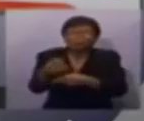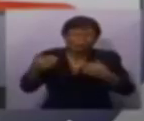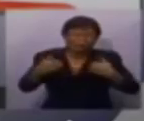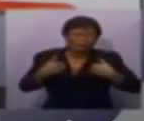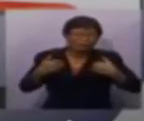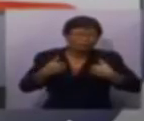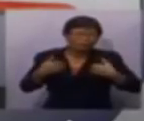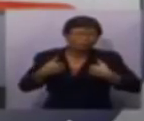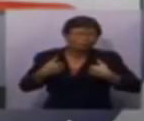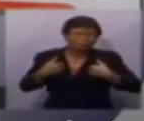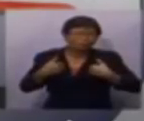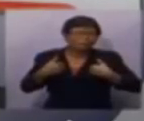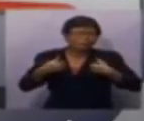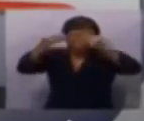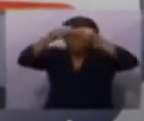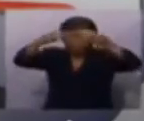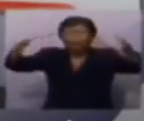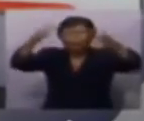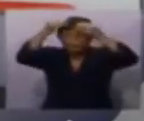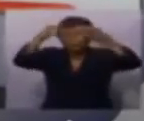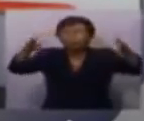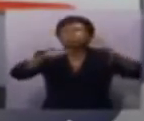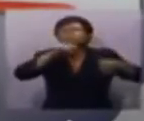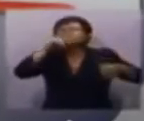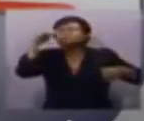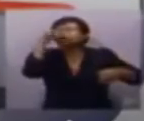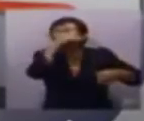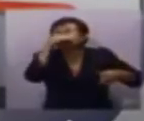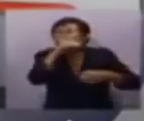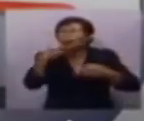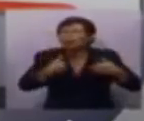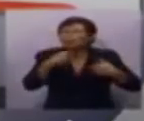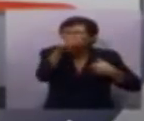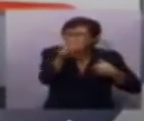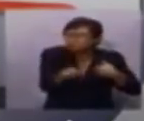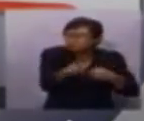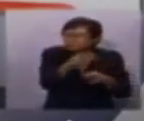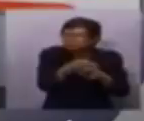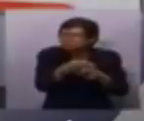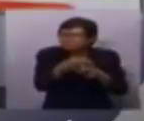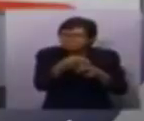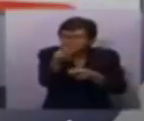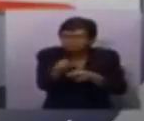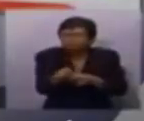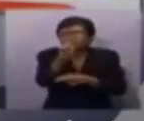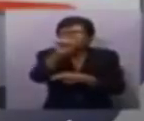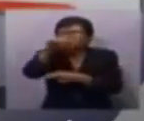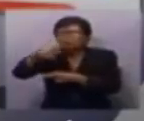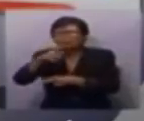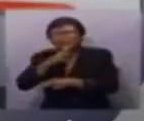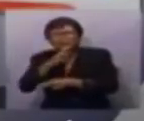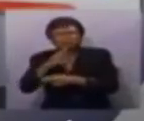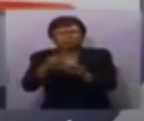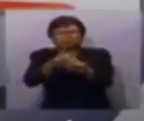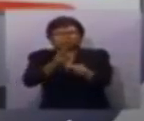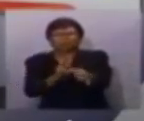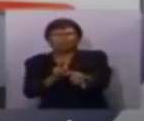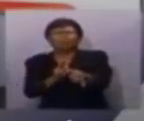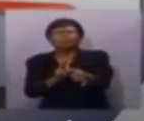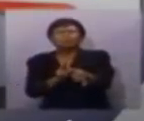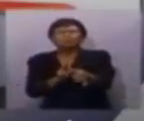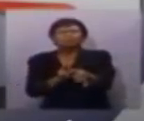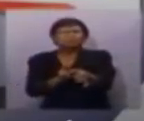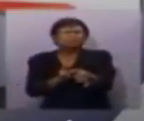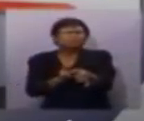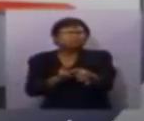ada didedahkan dengan berita tidak benar. Ada calon-calon tertentu dikatakan menarik diri dan